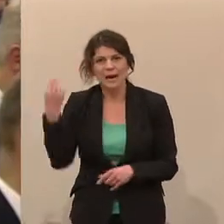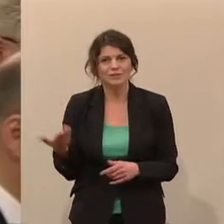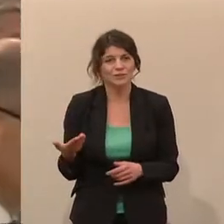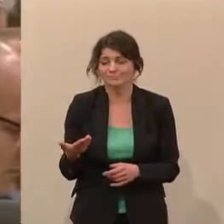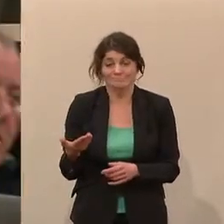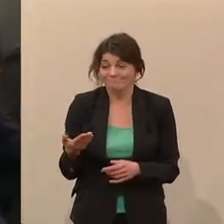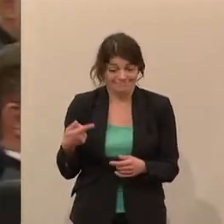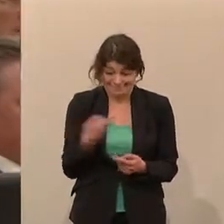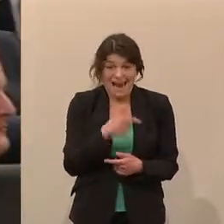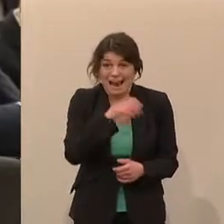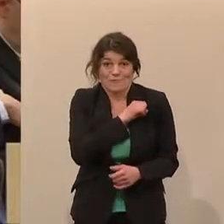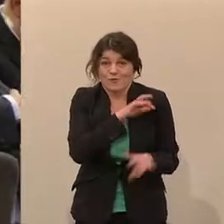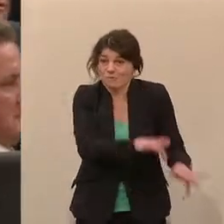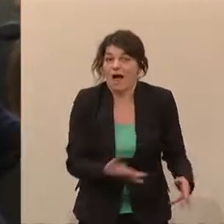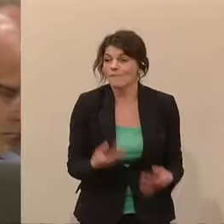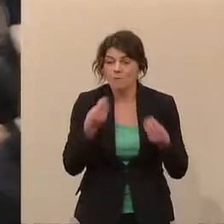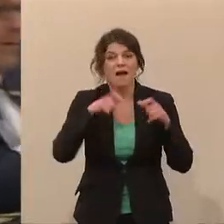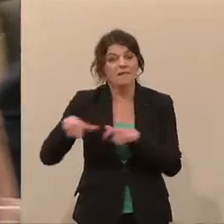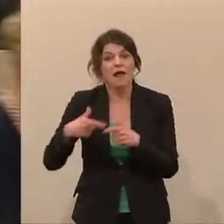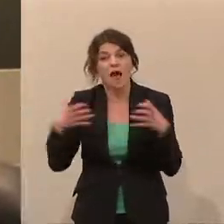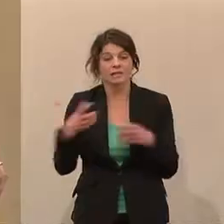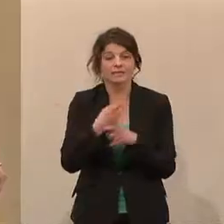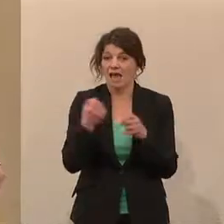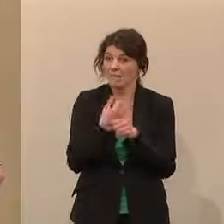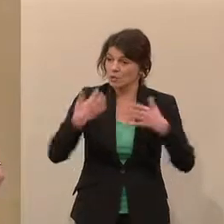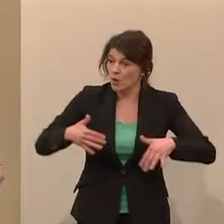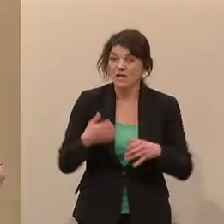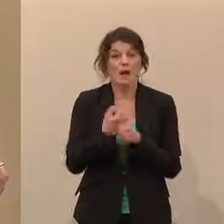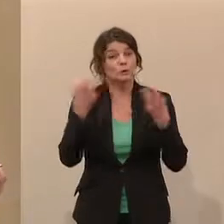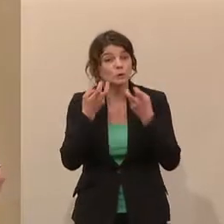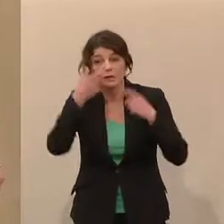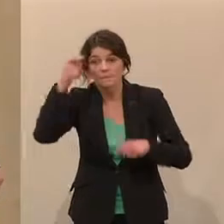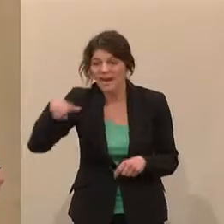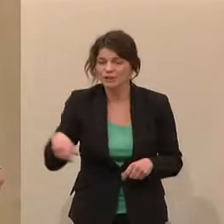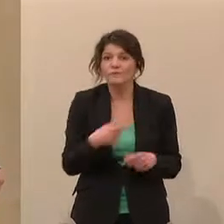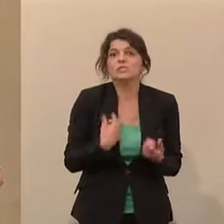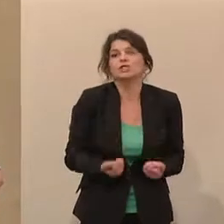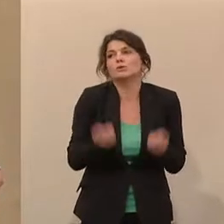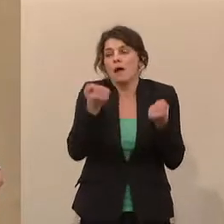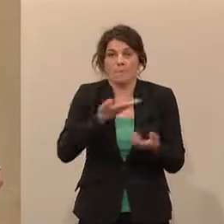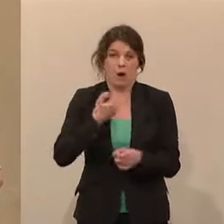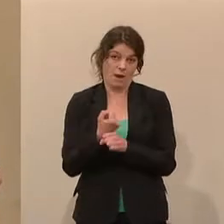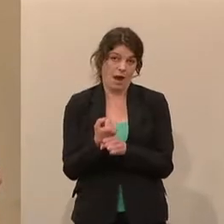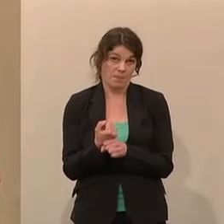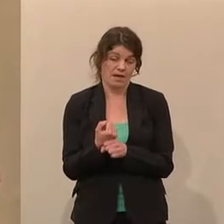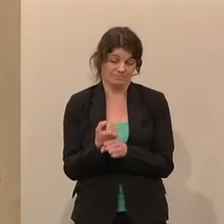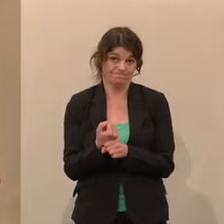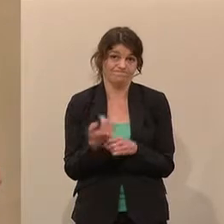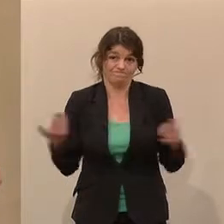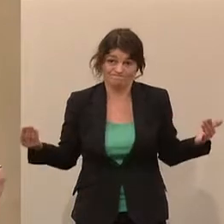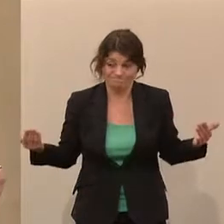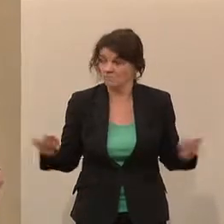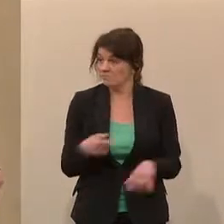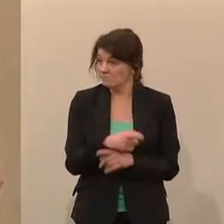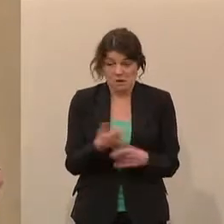einfach nicht ankommt weil ältere langzeitarbeitslose oder arbeitssuchende menschen sehr schwer wieder einen job finden am arbeitsmarkt die